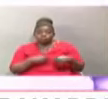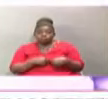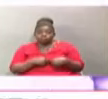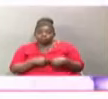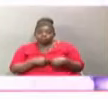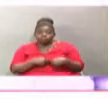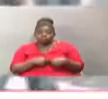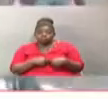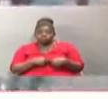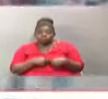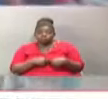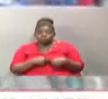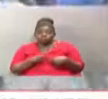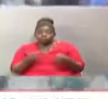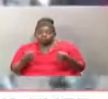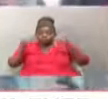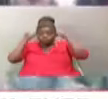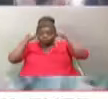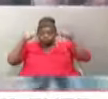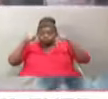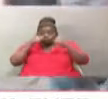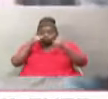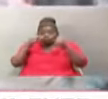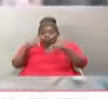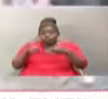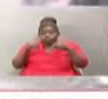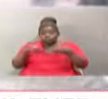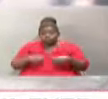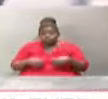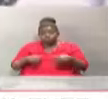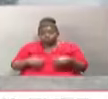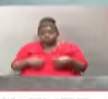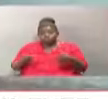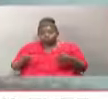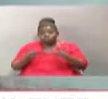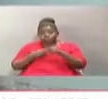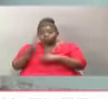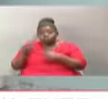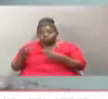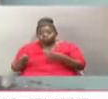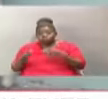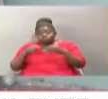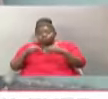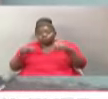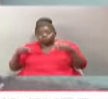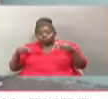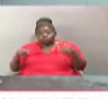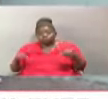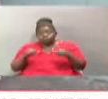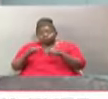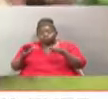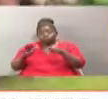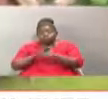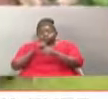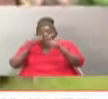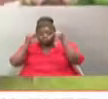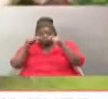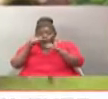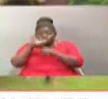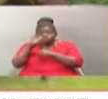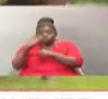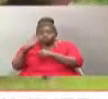mutima. Ye President Museveni agabudde abavubuka ba ghetto z'omu Kampala amanzaali ga sekukulu gante namba mu buli